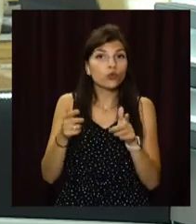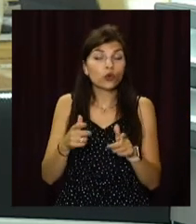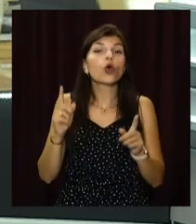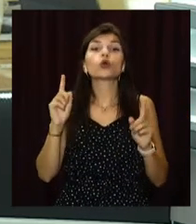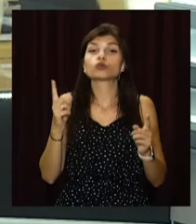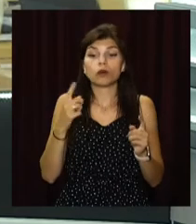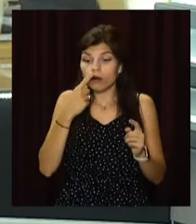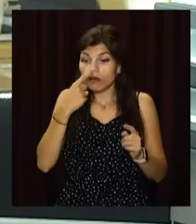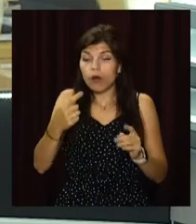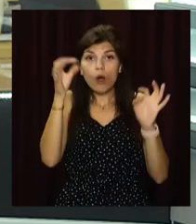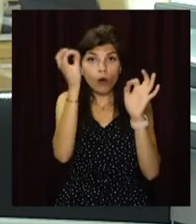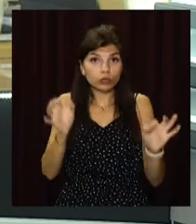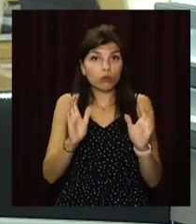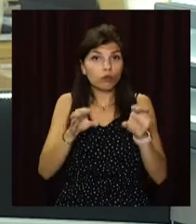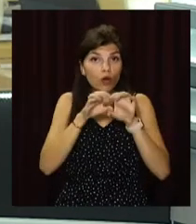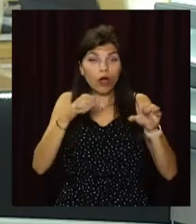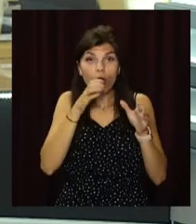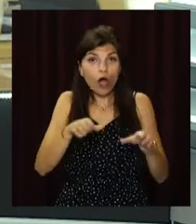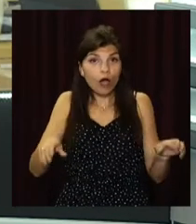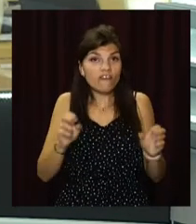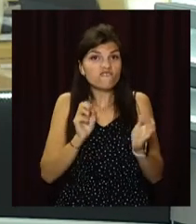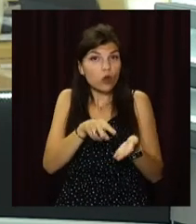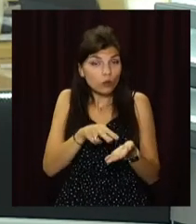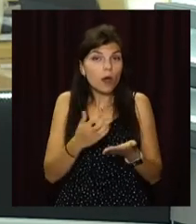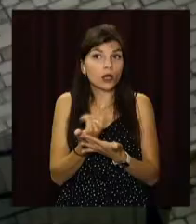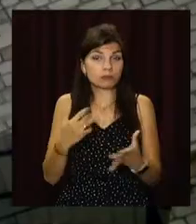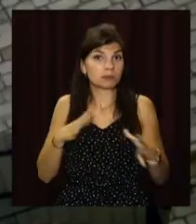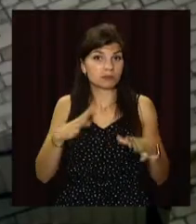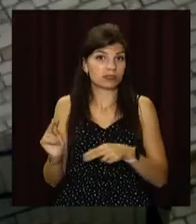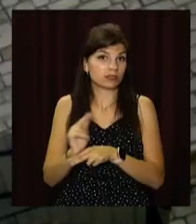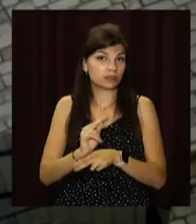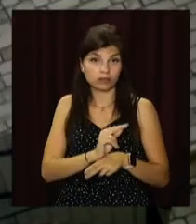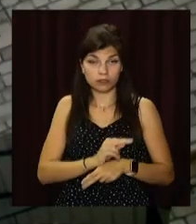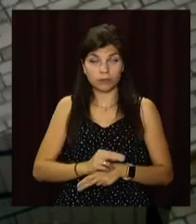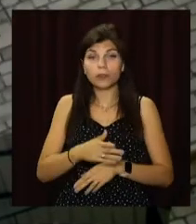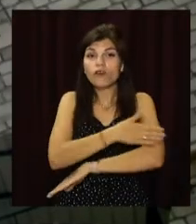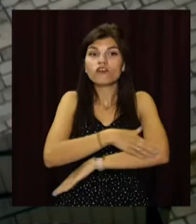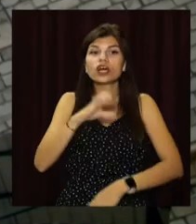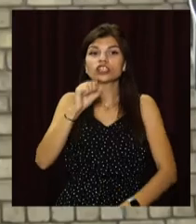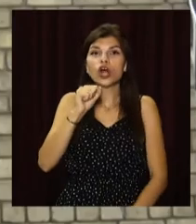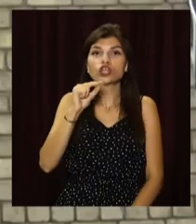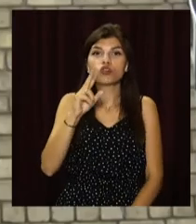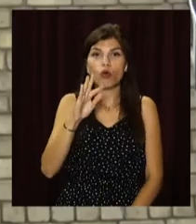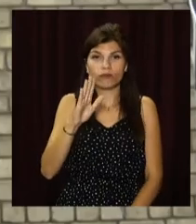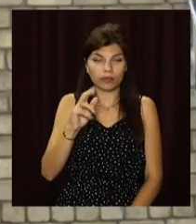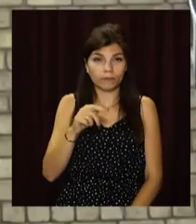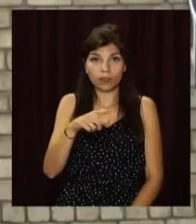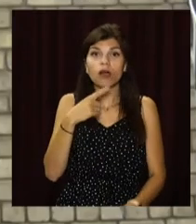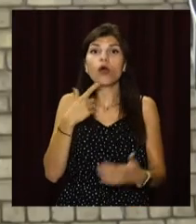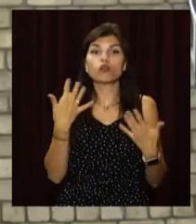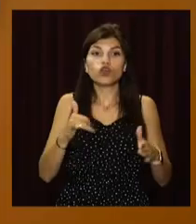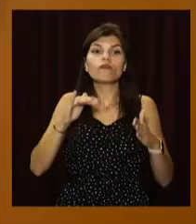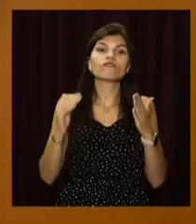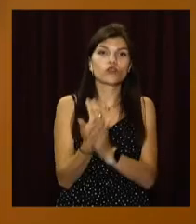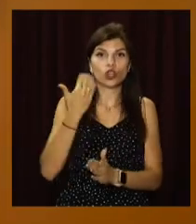сезону, а паралельно вирішують нагальні питання місцевих жителів. У будинку на вулиці Сачко в Кам'янському комунальники вже